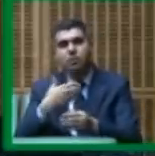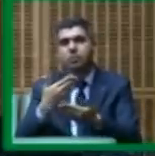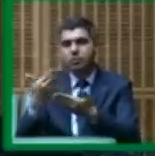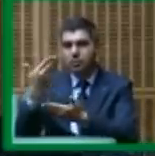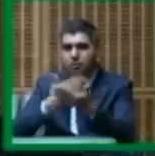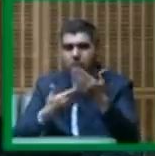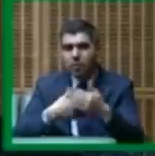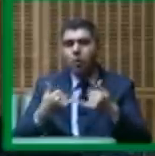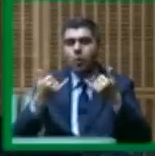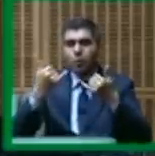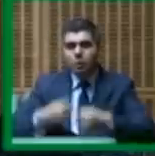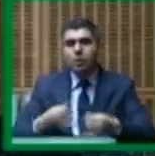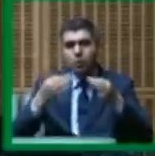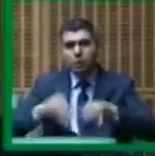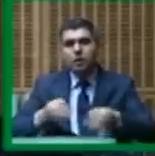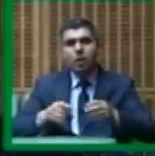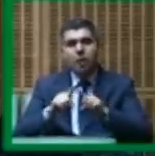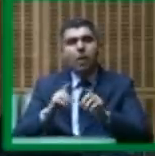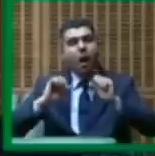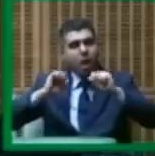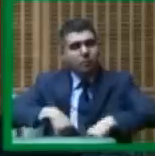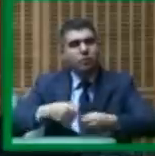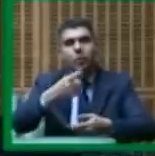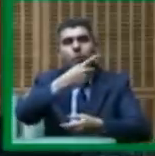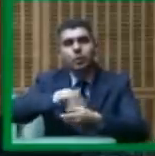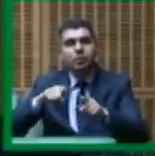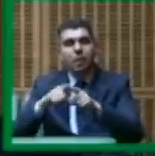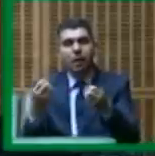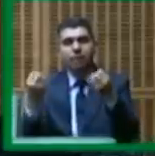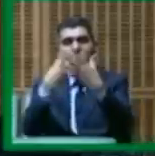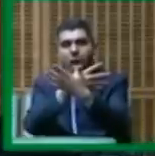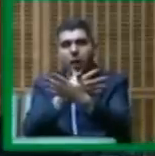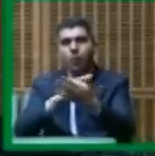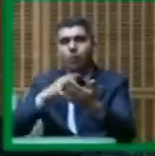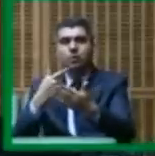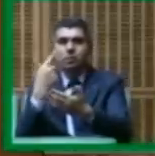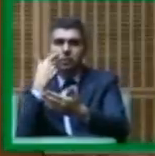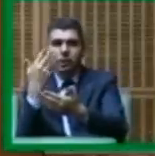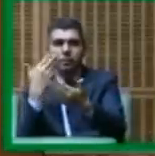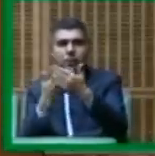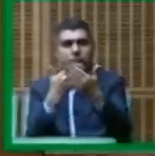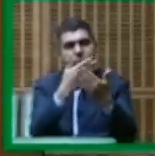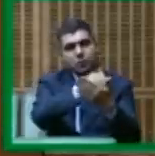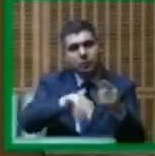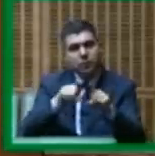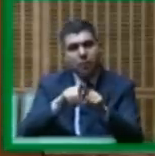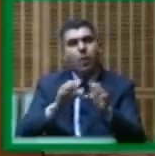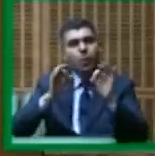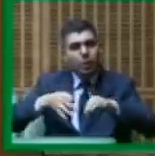راح مستعدين نسمعوا وفرحانين إلا توضح لنا واحد الإجراء نعملوه كنا قادين